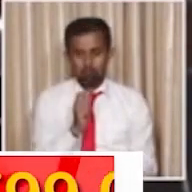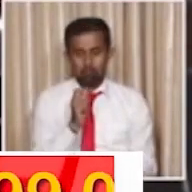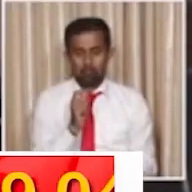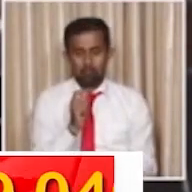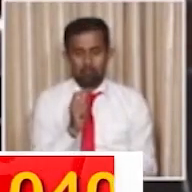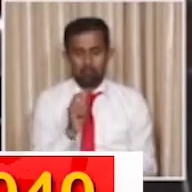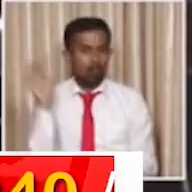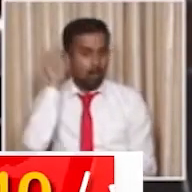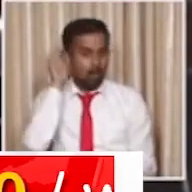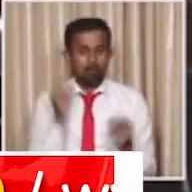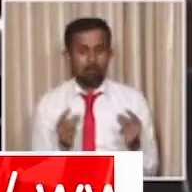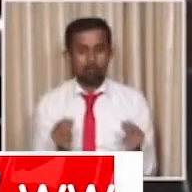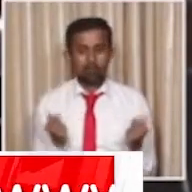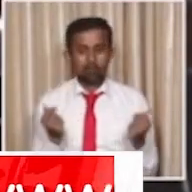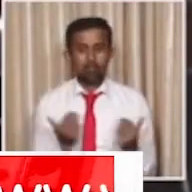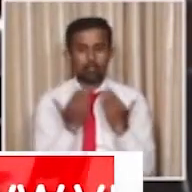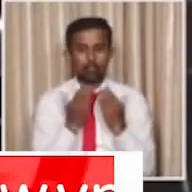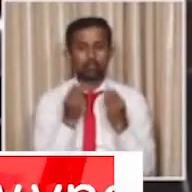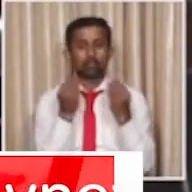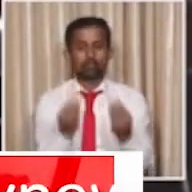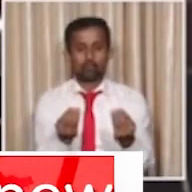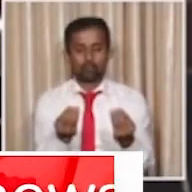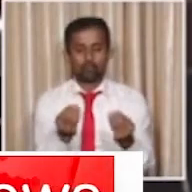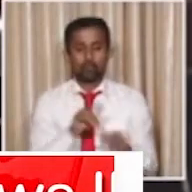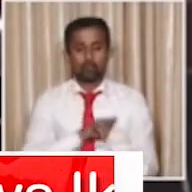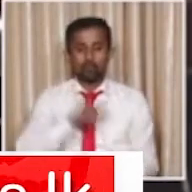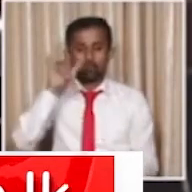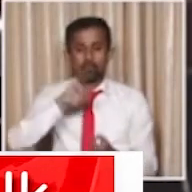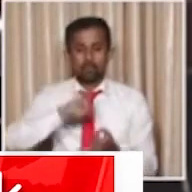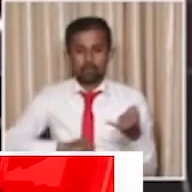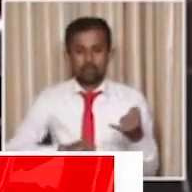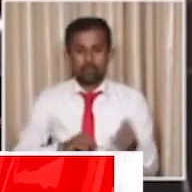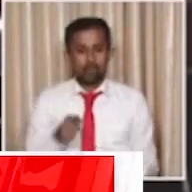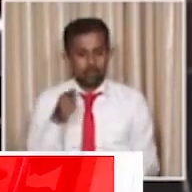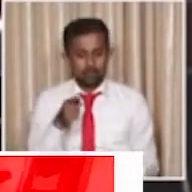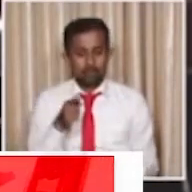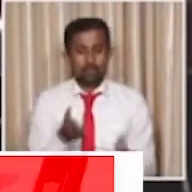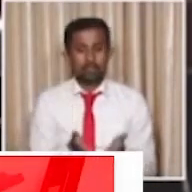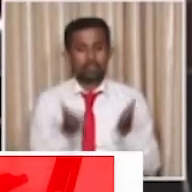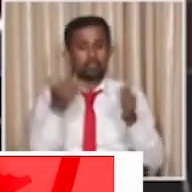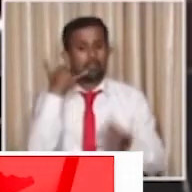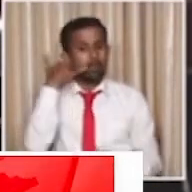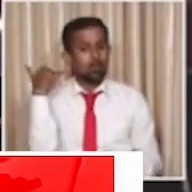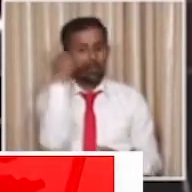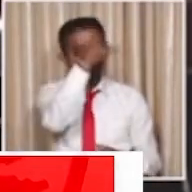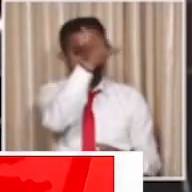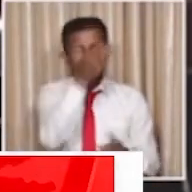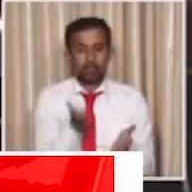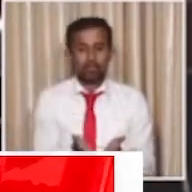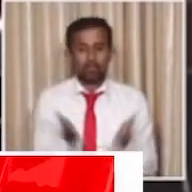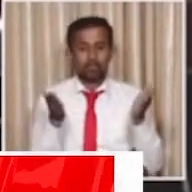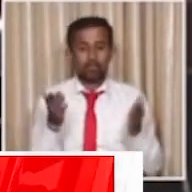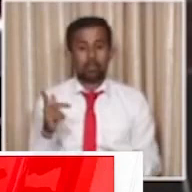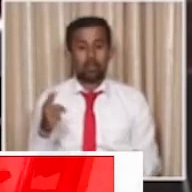සිද්ධිය දැනගත්ත ගමන්ම උපදෙස් දුන්නා විදේශ ලේකම්වරයාට. ඉන්දියාවට කතා කරලා ඉන්දියානු